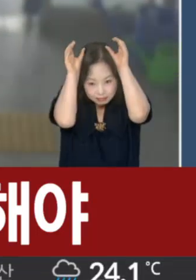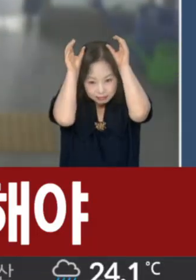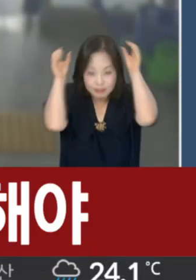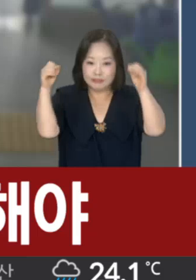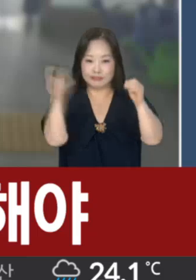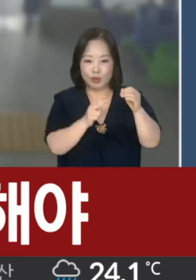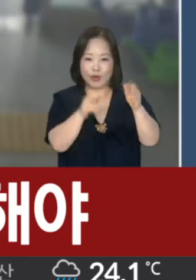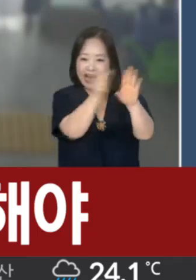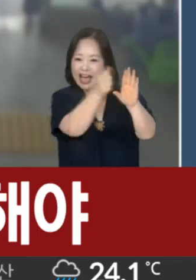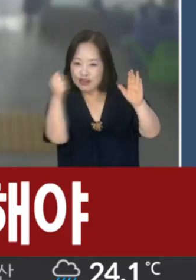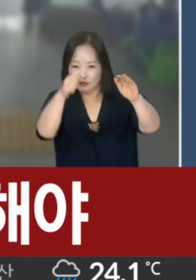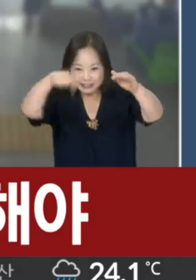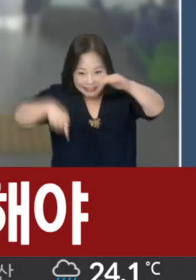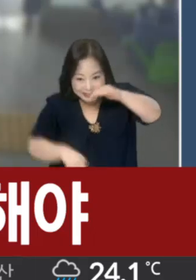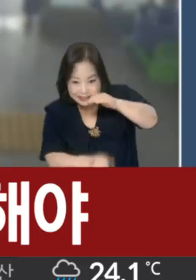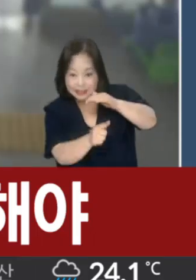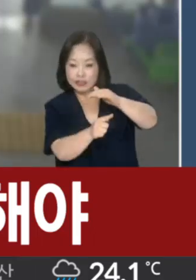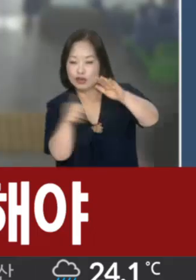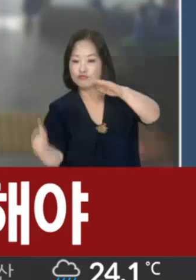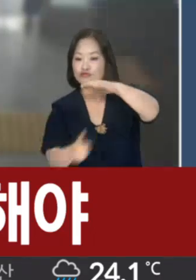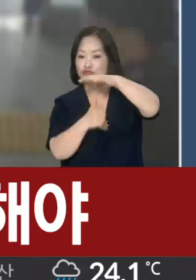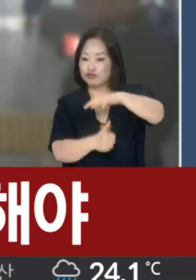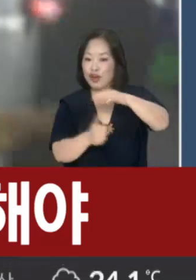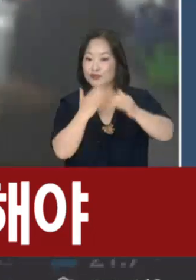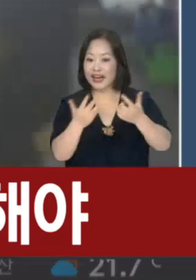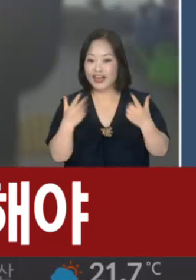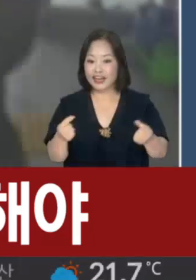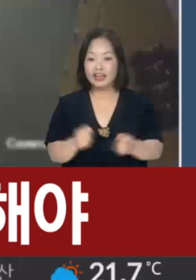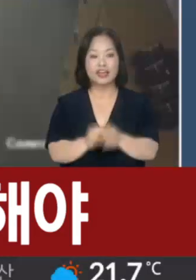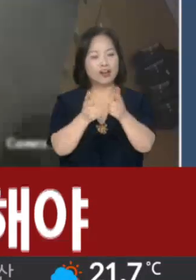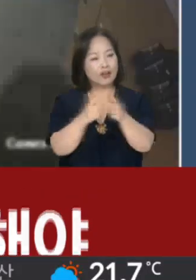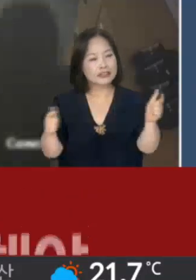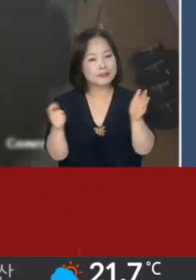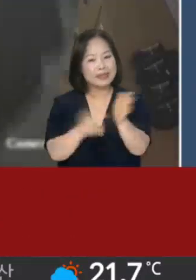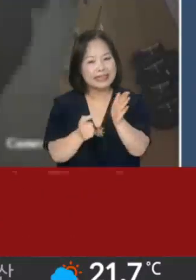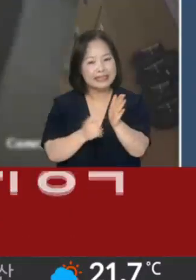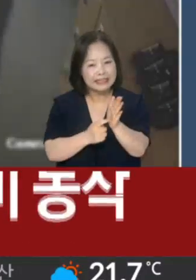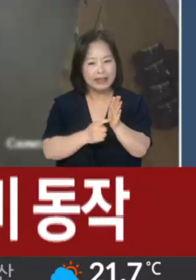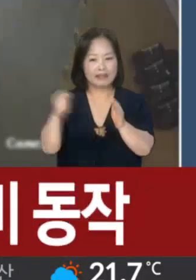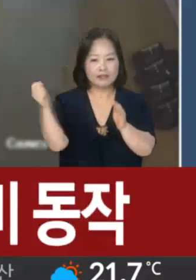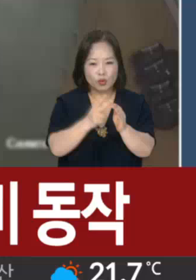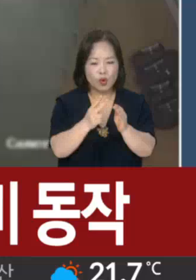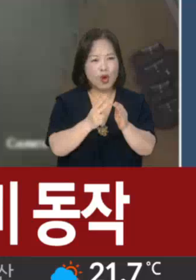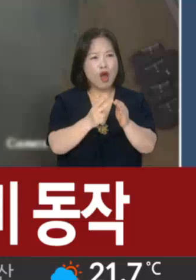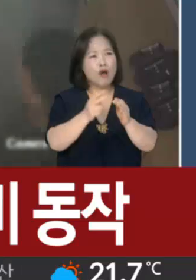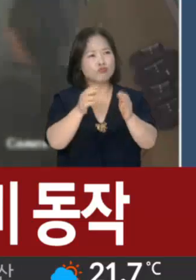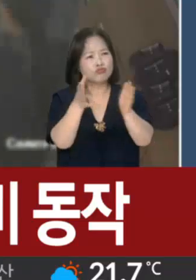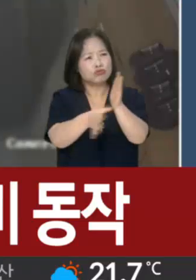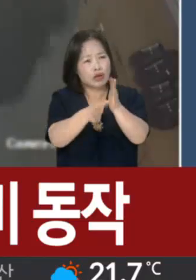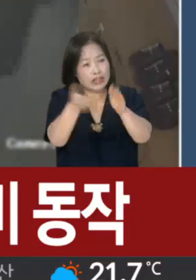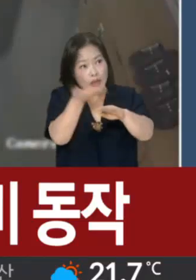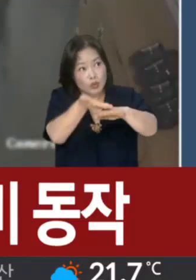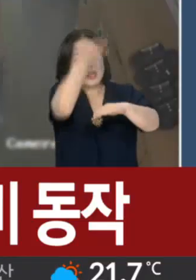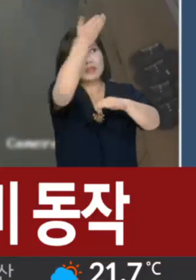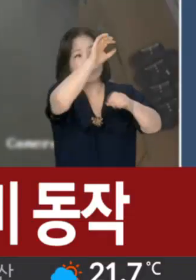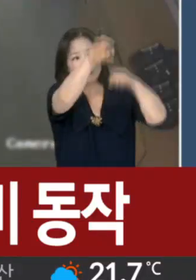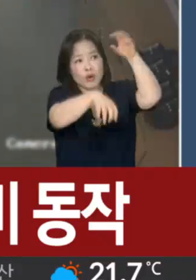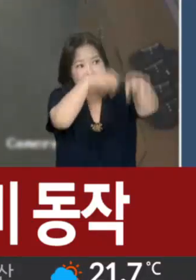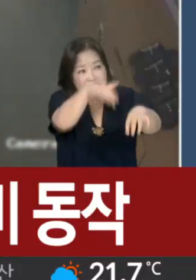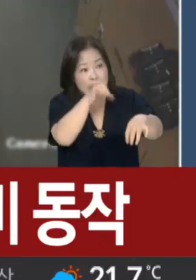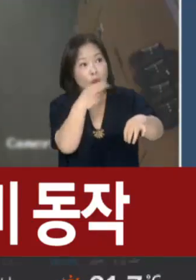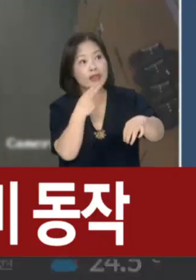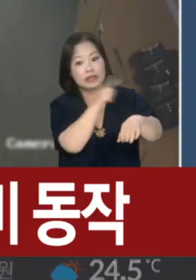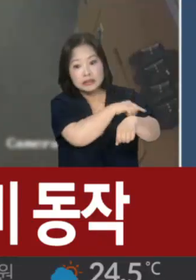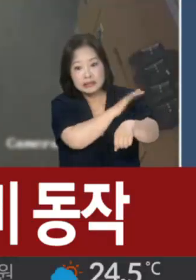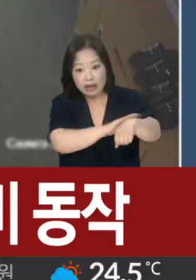밑으로 들어가는 뭐 이런 훈련들을 하고 있는데 예. 그러니까 그런 어떤 뭐 여러 가지 비산물이라든가 낙하물에 대해서 좀 안전을 확보할 수 있는 정도라고 말씀드릴